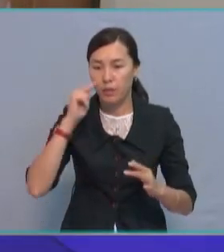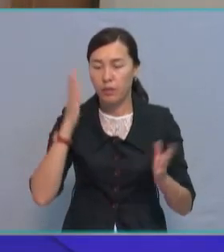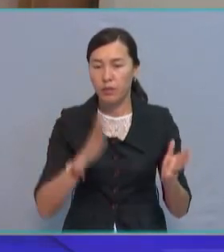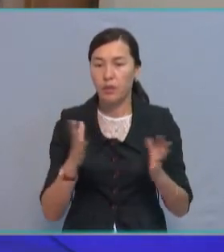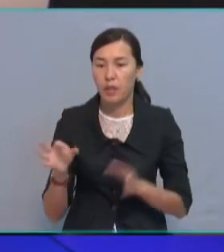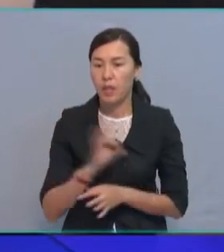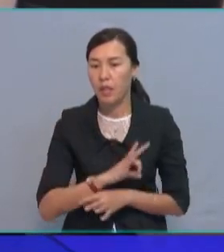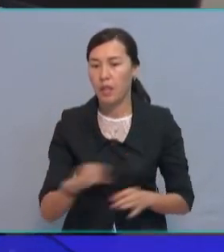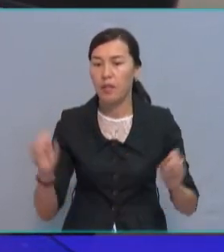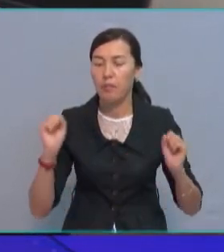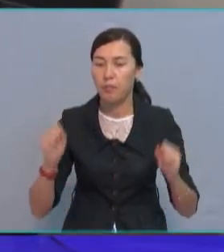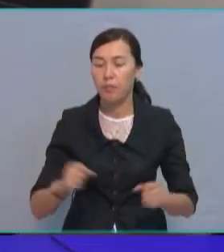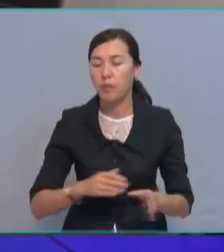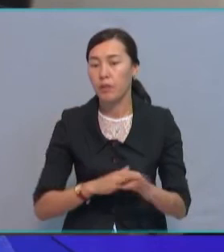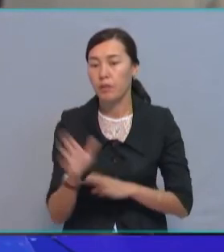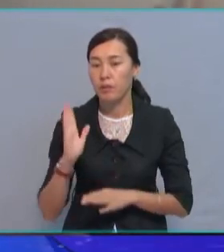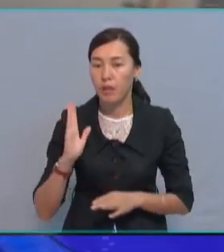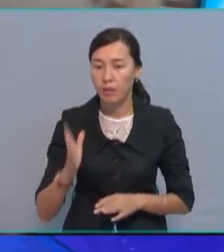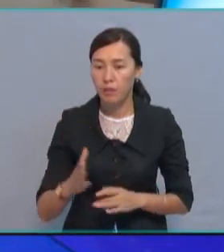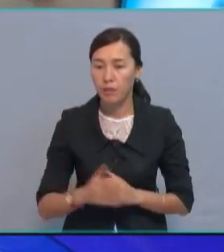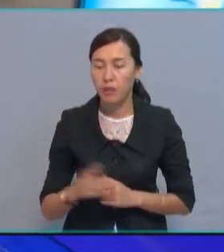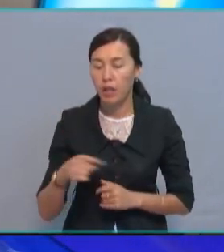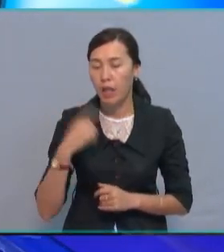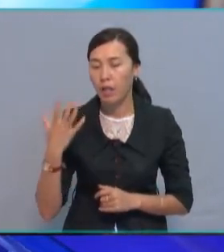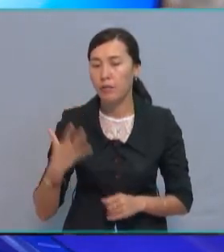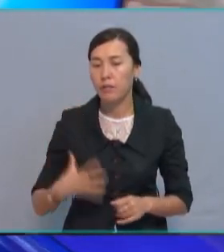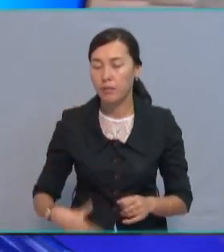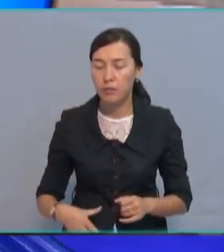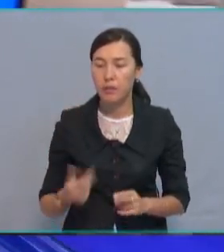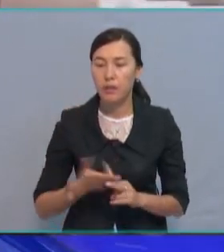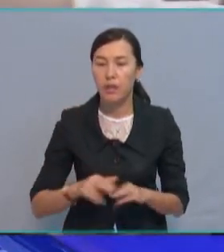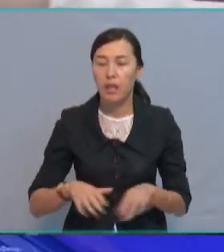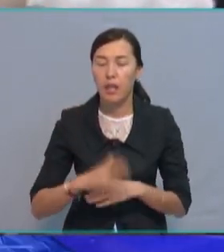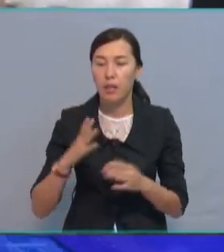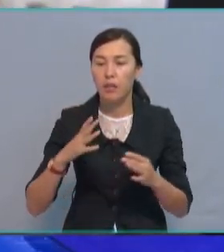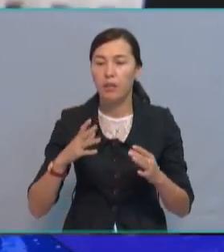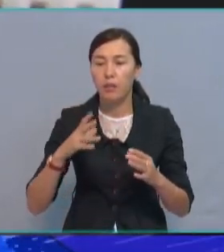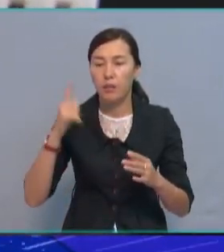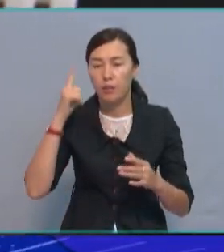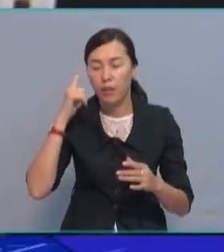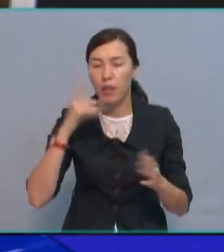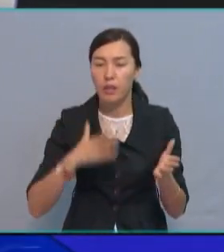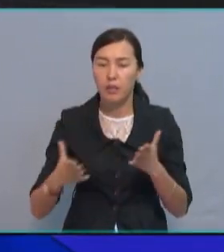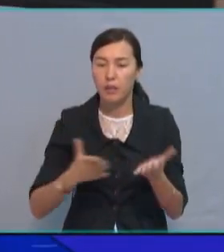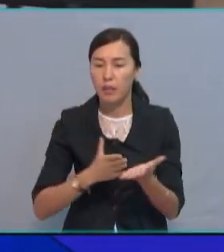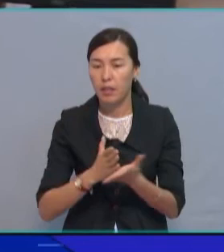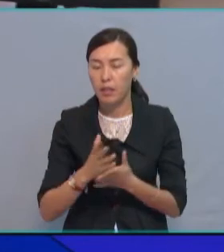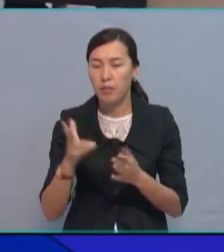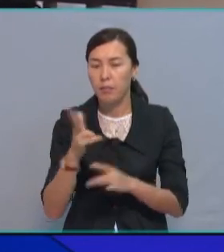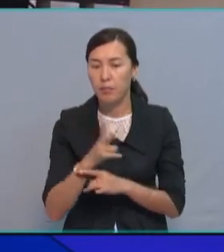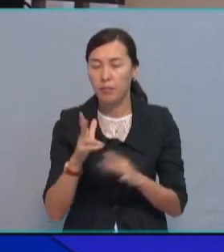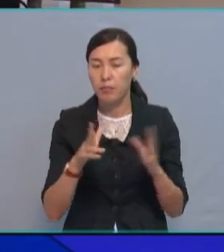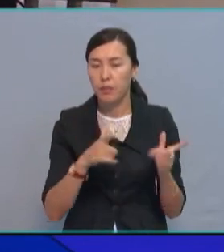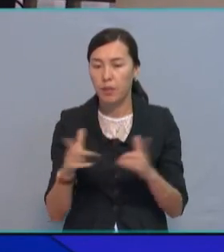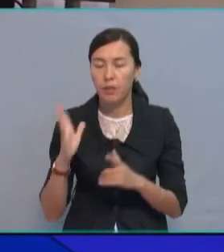жүйесі керемет мүмкіндіктерді жүзеге асыруға жол ашады деп күтілуде. Онда жаңа ұғымдар, байыпты бағыттар мен әсерлі бейне